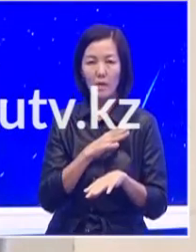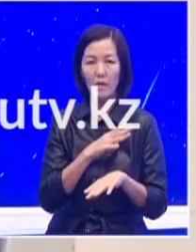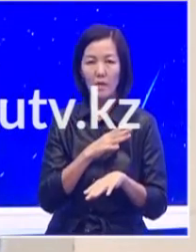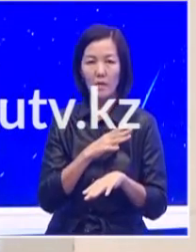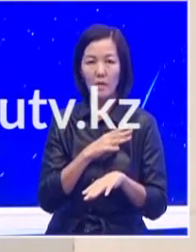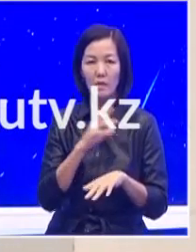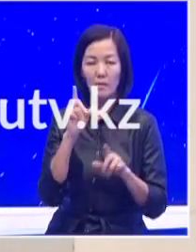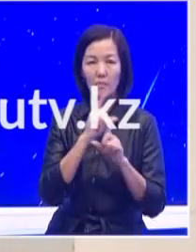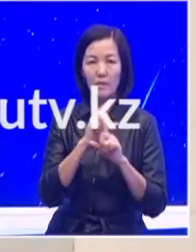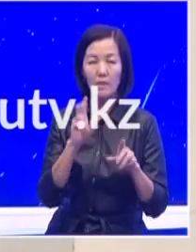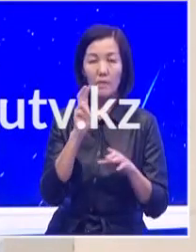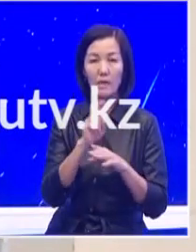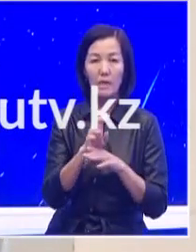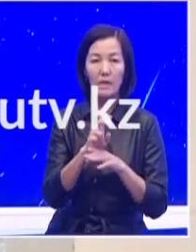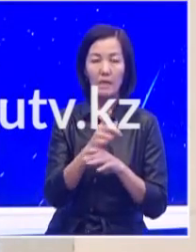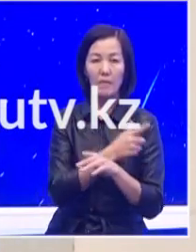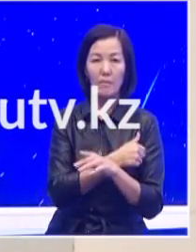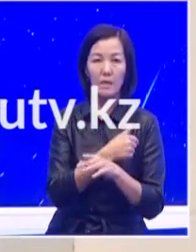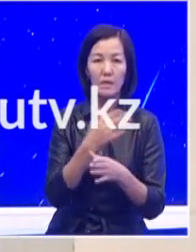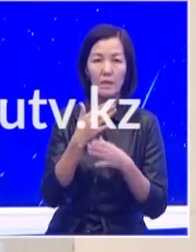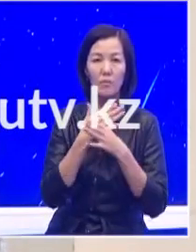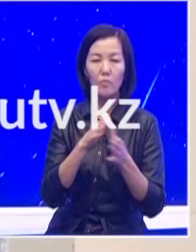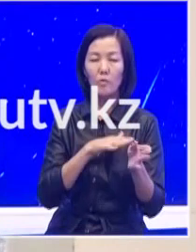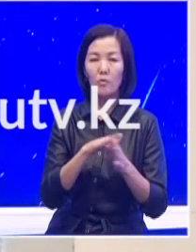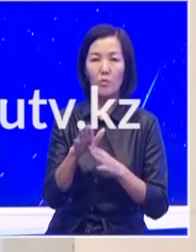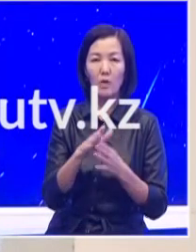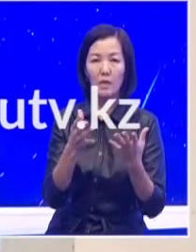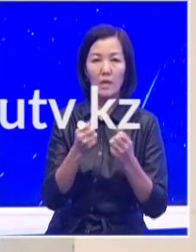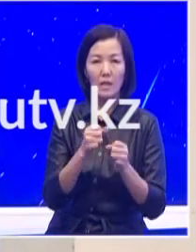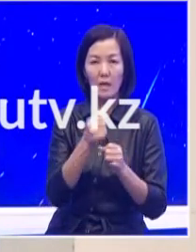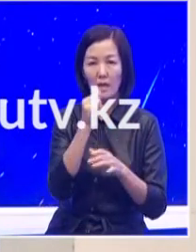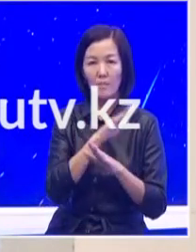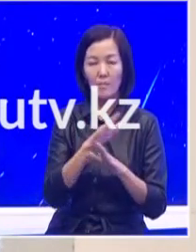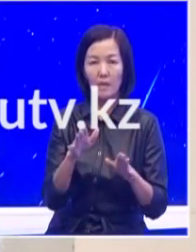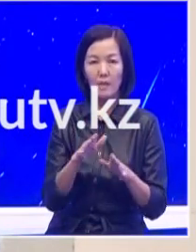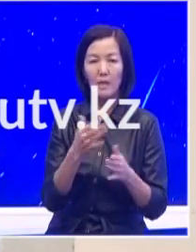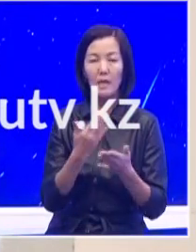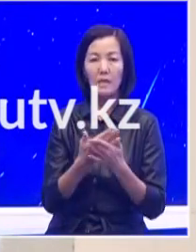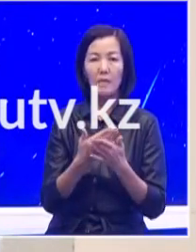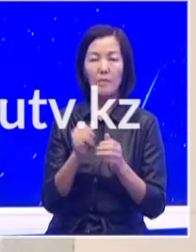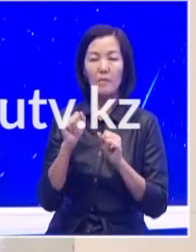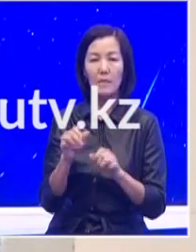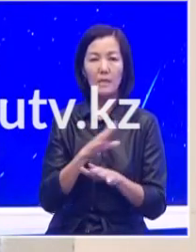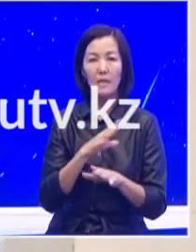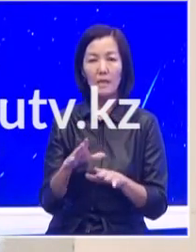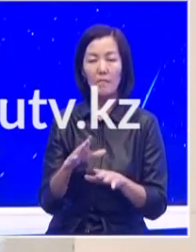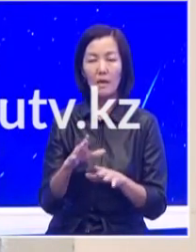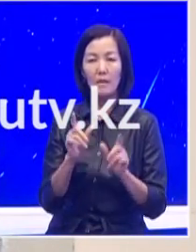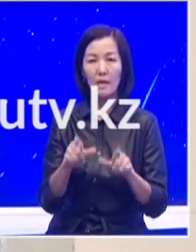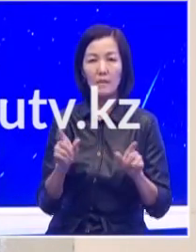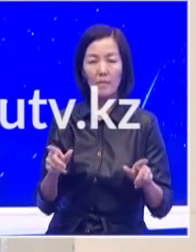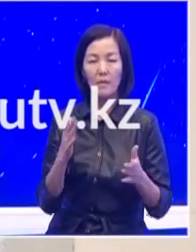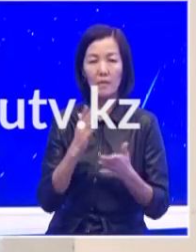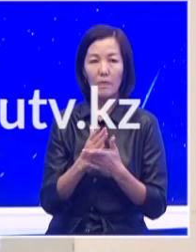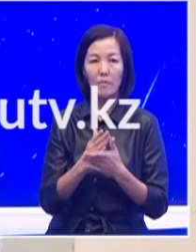мекемеге келген кезде медициналық көмекті толыққанды ала алмайды. Мысалға, оларға егер де ол сақтандырылмаған азамат болатын болса,